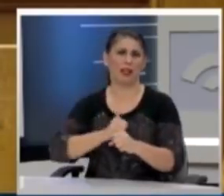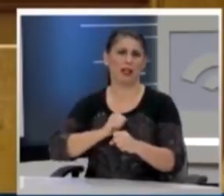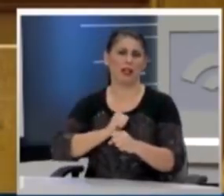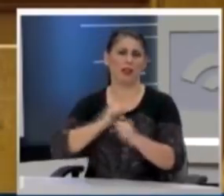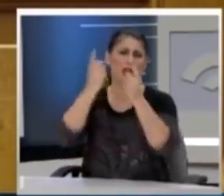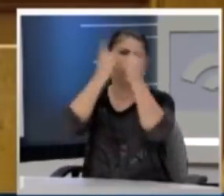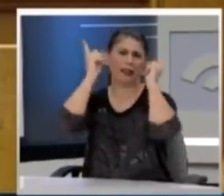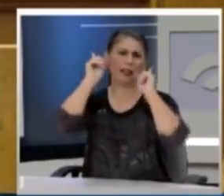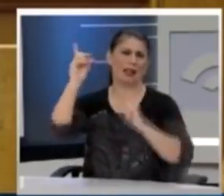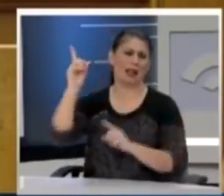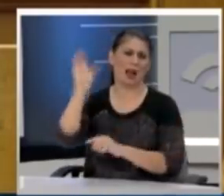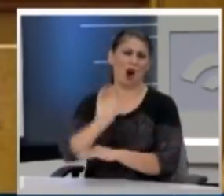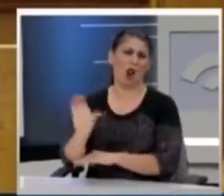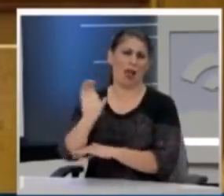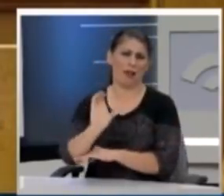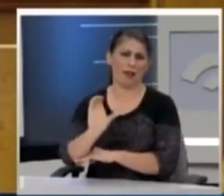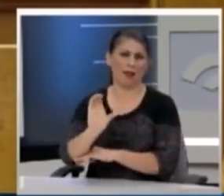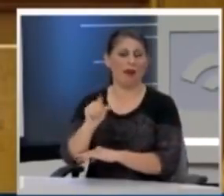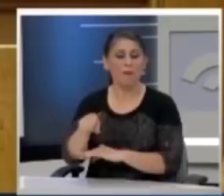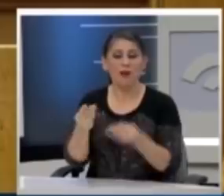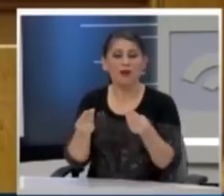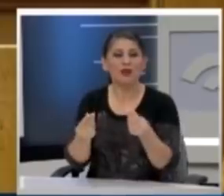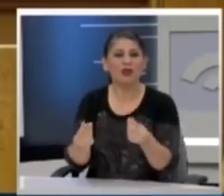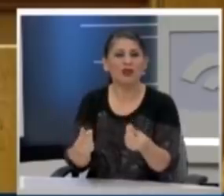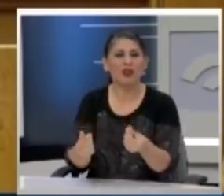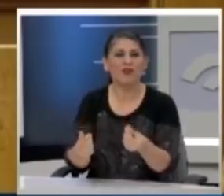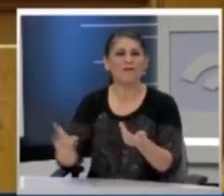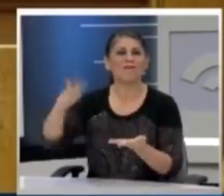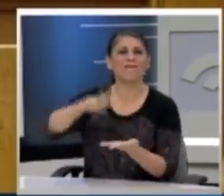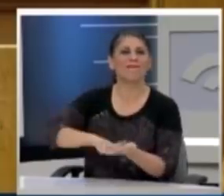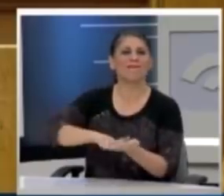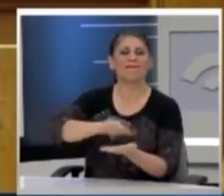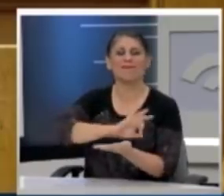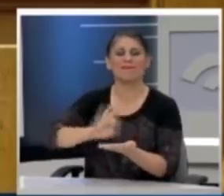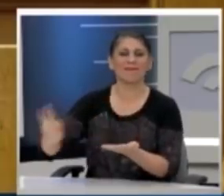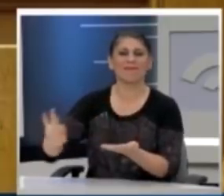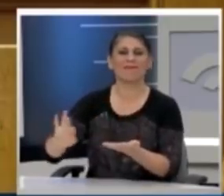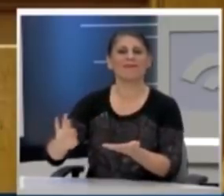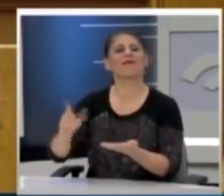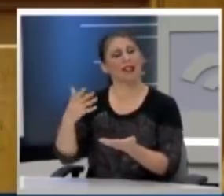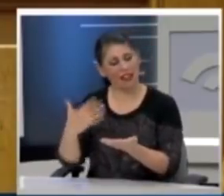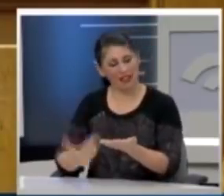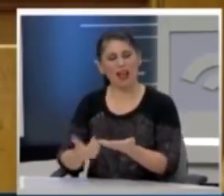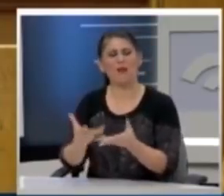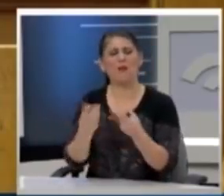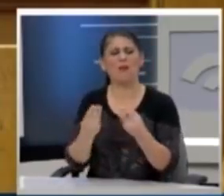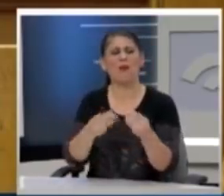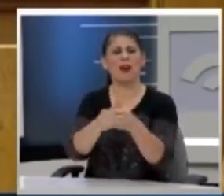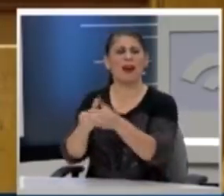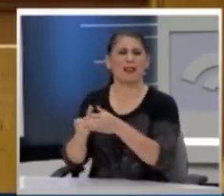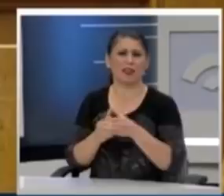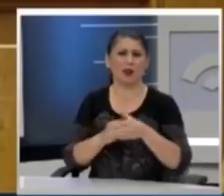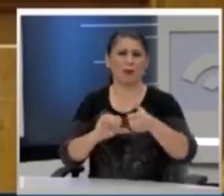κολλέγια σφραγίζοντας έτσι τη δημιουργία ακόμα περισσότερων κατηγοριών πτυχίων